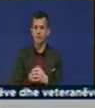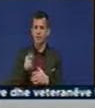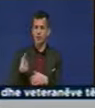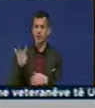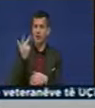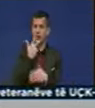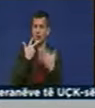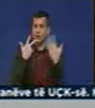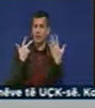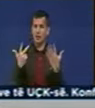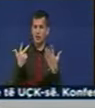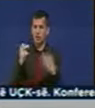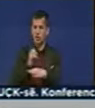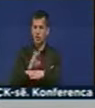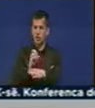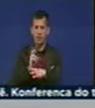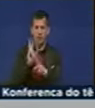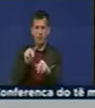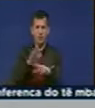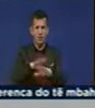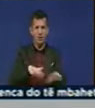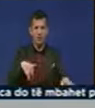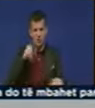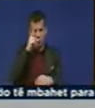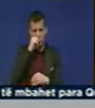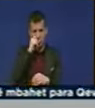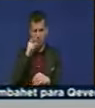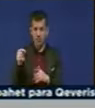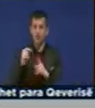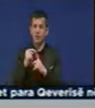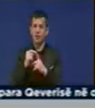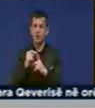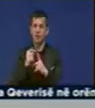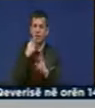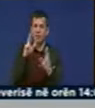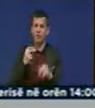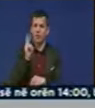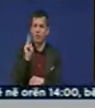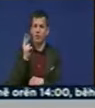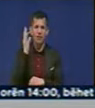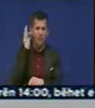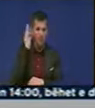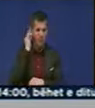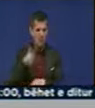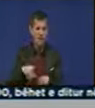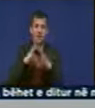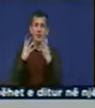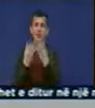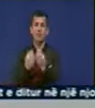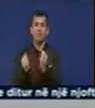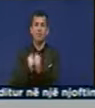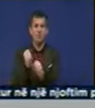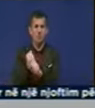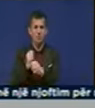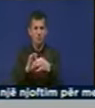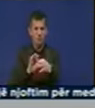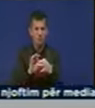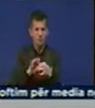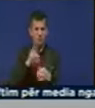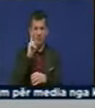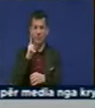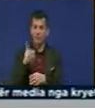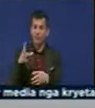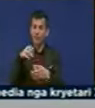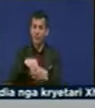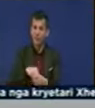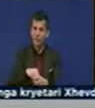që posedon kuvendi komunali Preshevës, 12 jemi femra dhe të gjitha bashkëpunojmë. Përfshirja e femrave